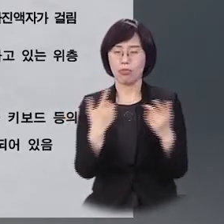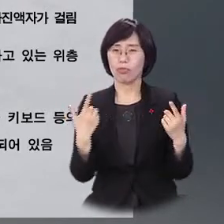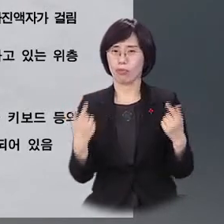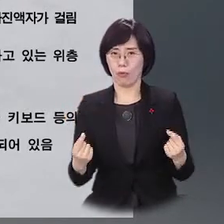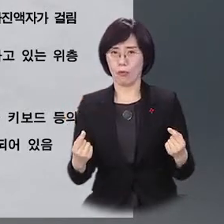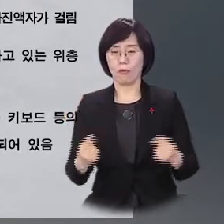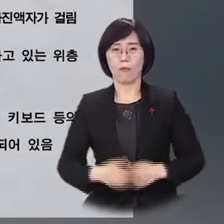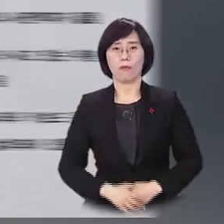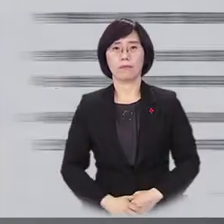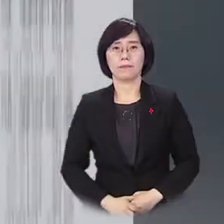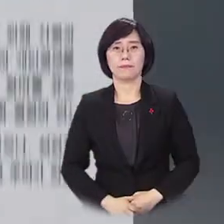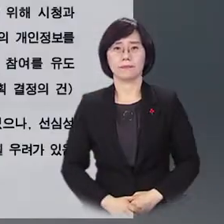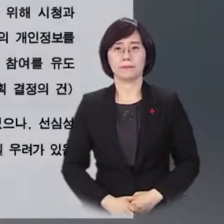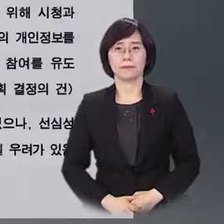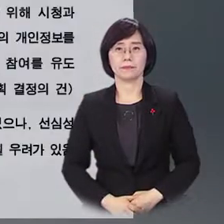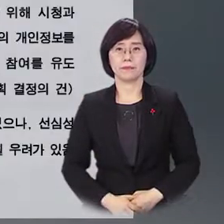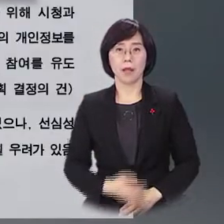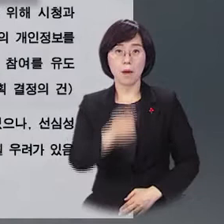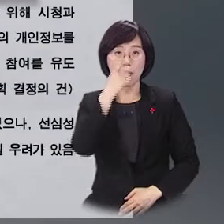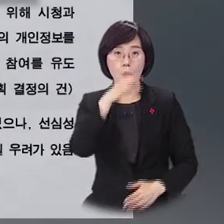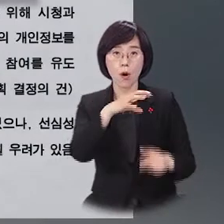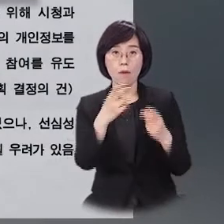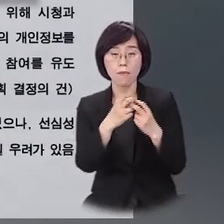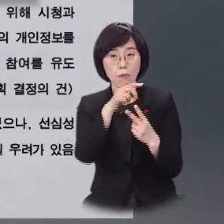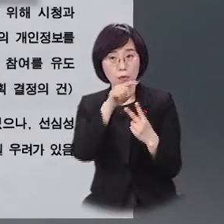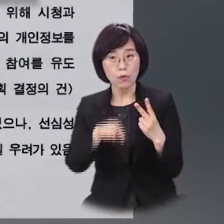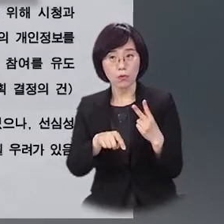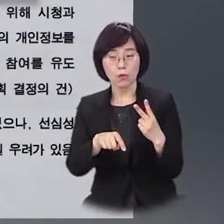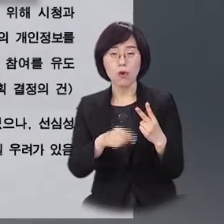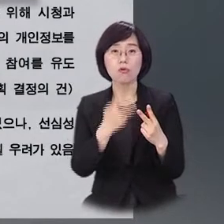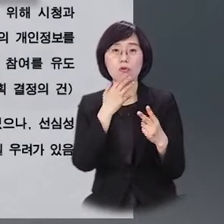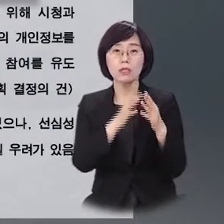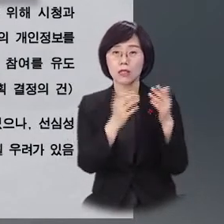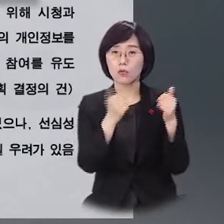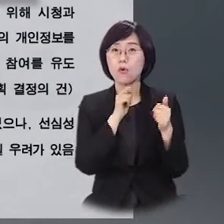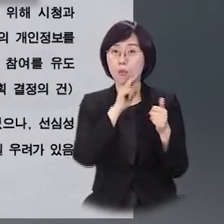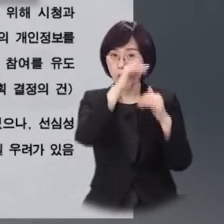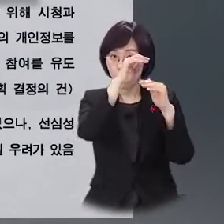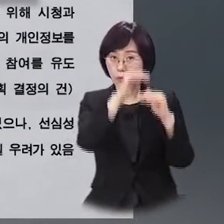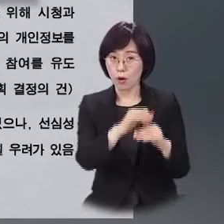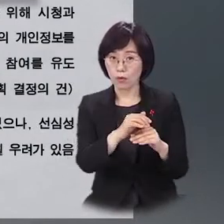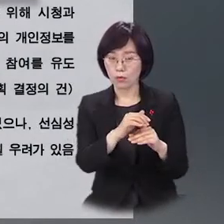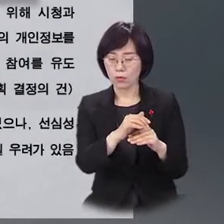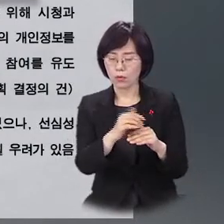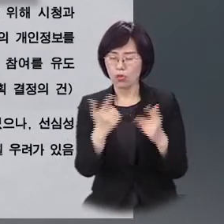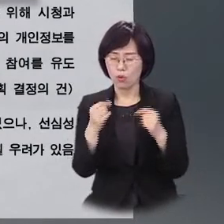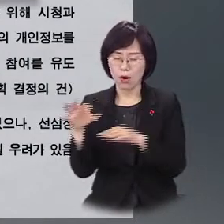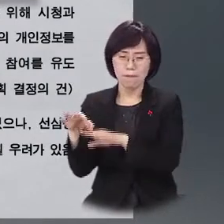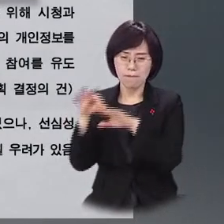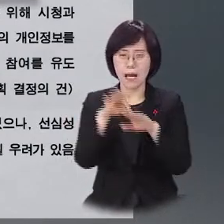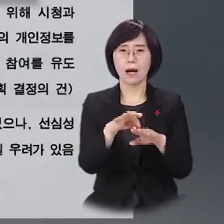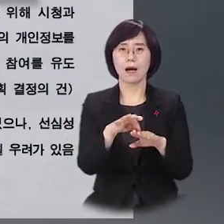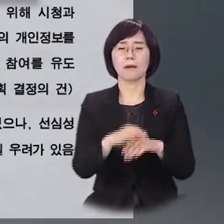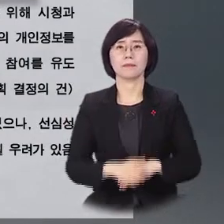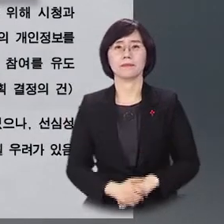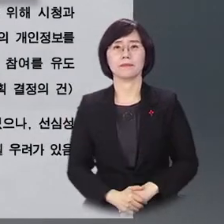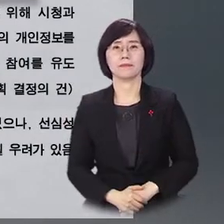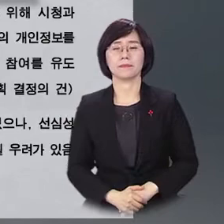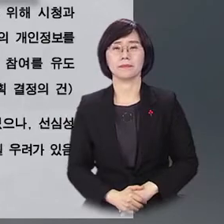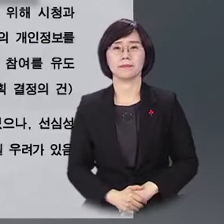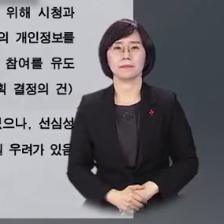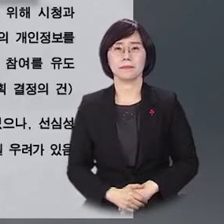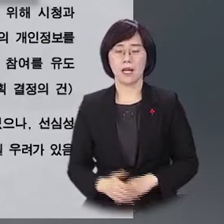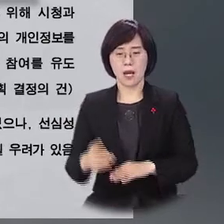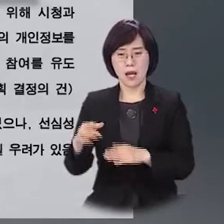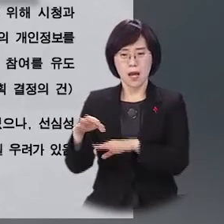똑같습니다. 시사점과 활용 방안 항목도 서울시의회 보고서 내용을 거의 그대로 가져왔습니다.